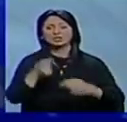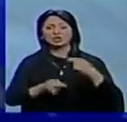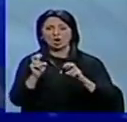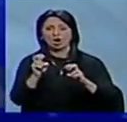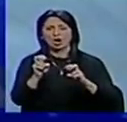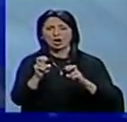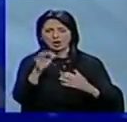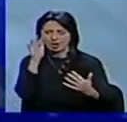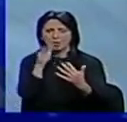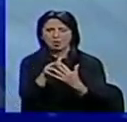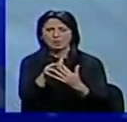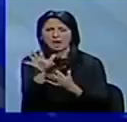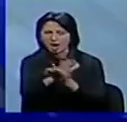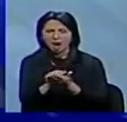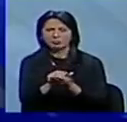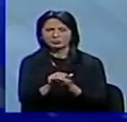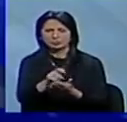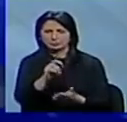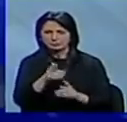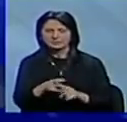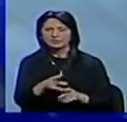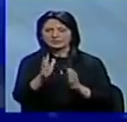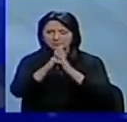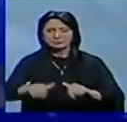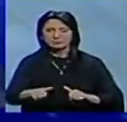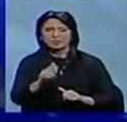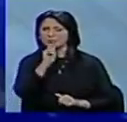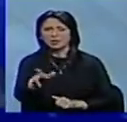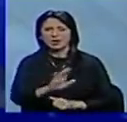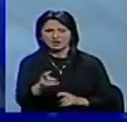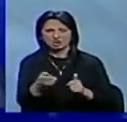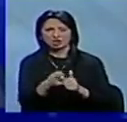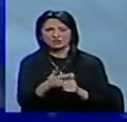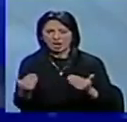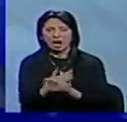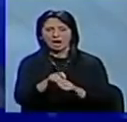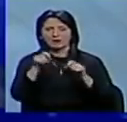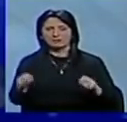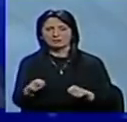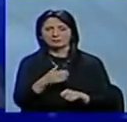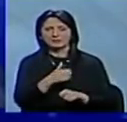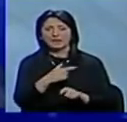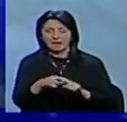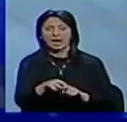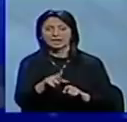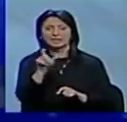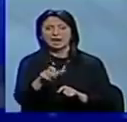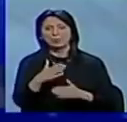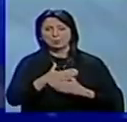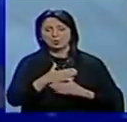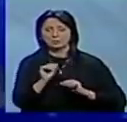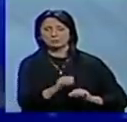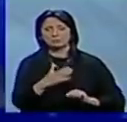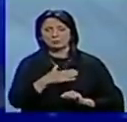ანუ იომებს, იჩხუბებს, გააფუჭებს რაღაცებს, რომ დაშალოს სისტემა, რომელიც არსებობს და იმის ადგილას რაღაცა ახალი შეიქმნას. აი, ესეთი ამორჩეველი არის